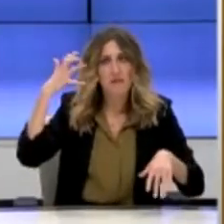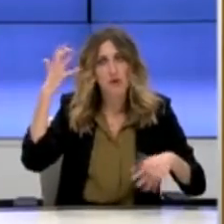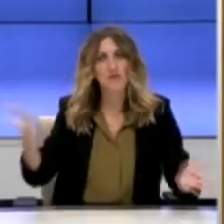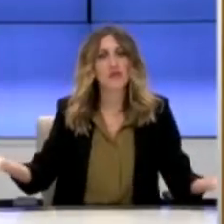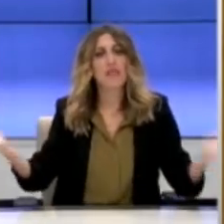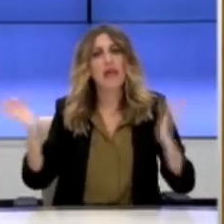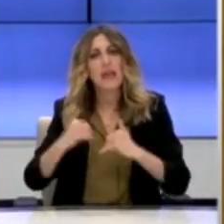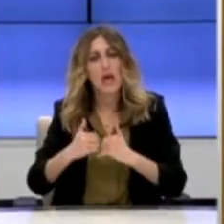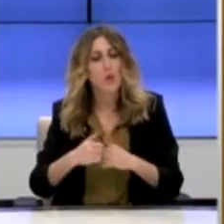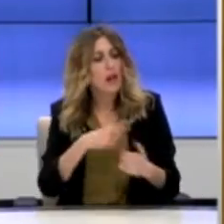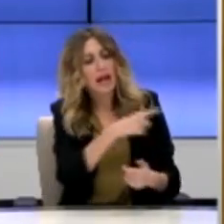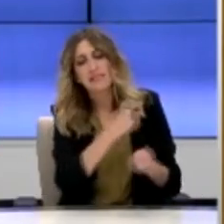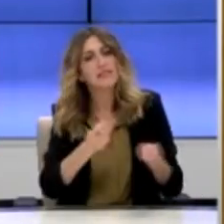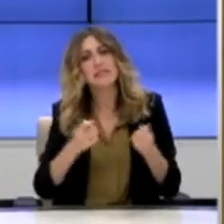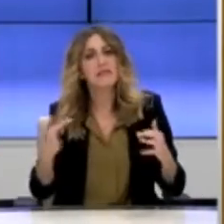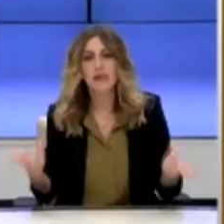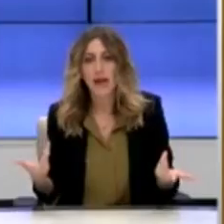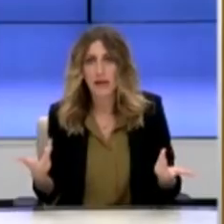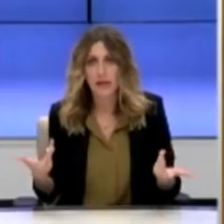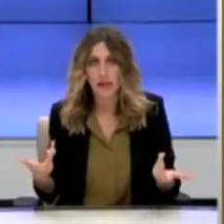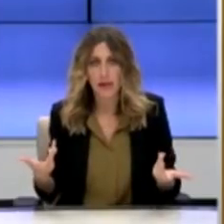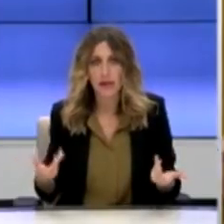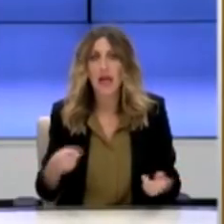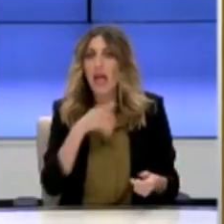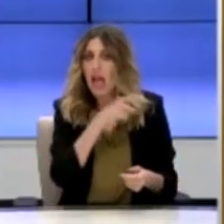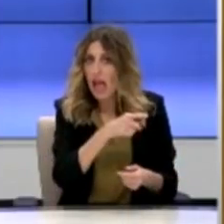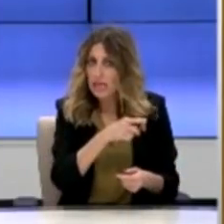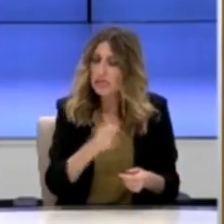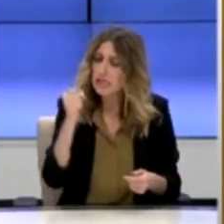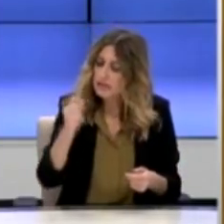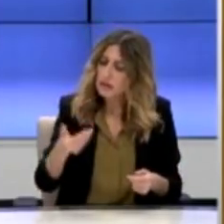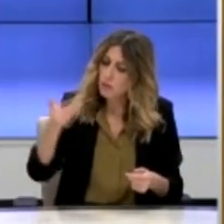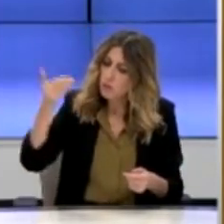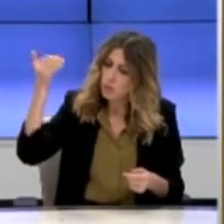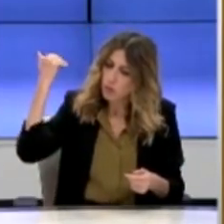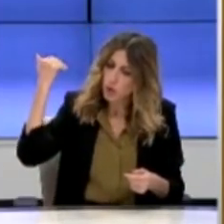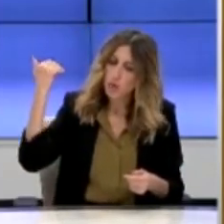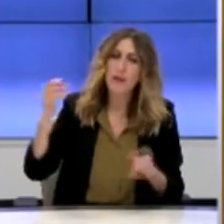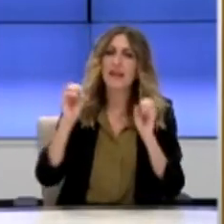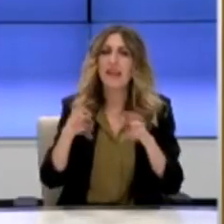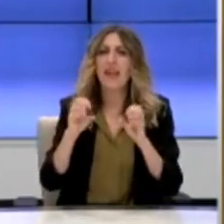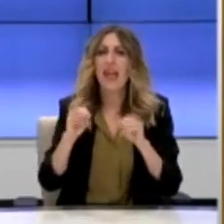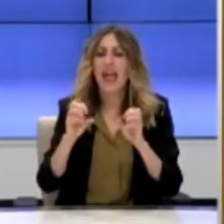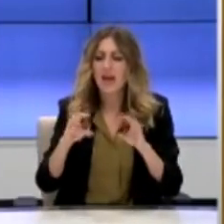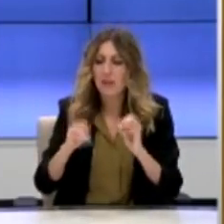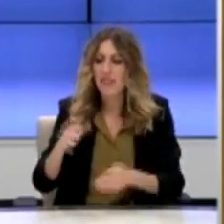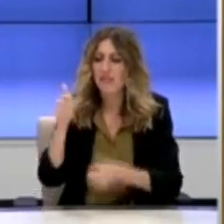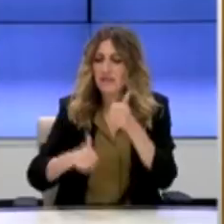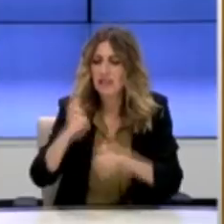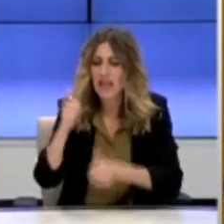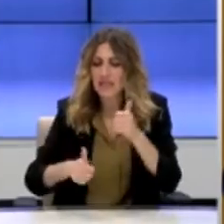προηγούμενοι το είχατε και το καταντάτε ακόμα χειρότερα ψυχοφθόρο εξεταστικό